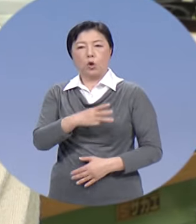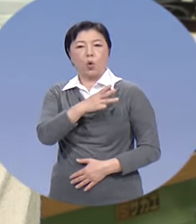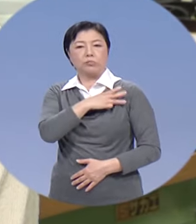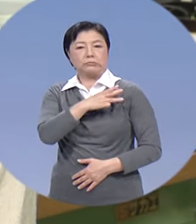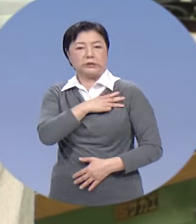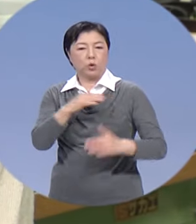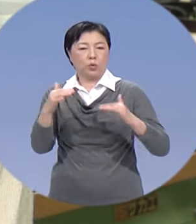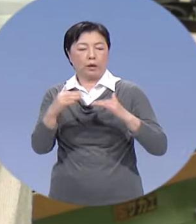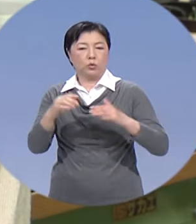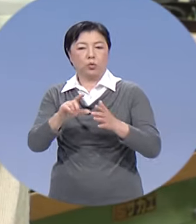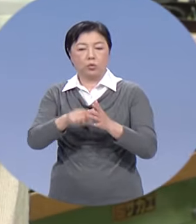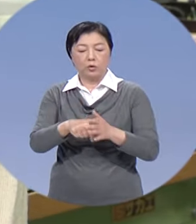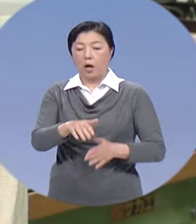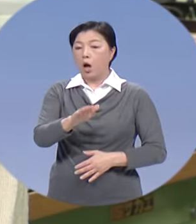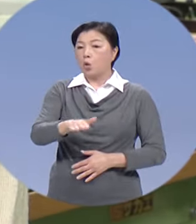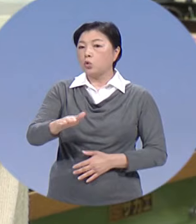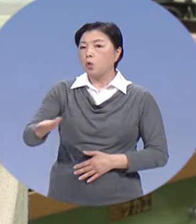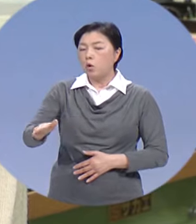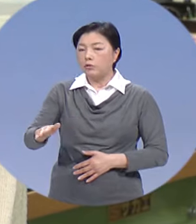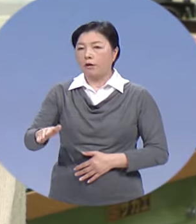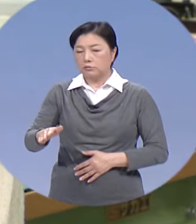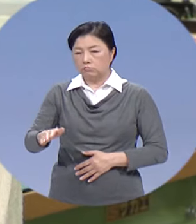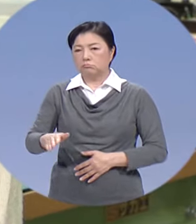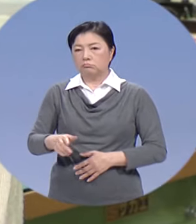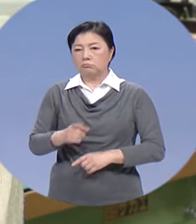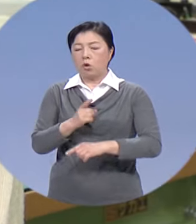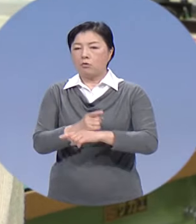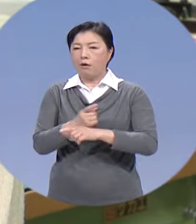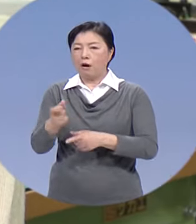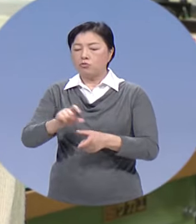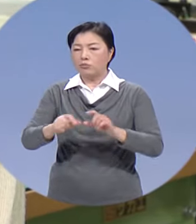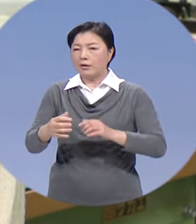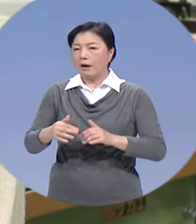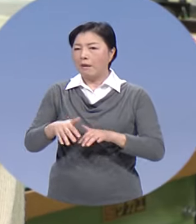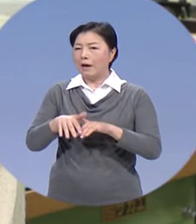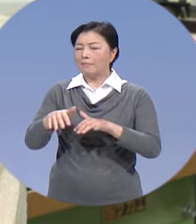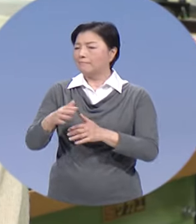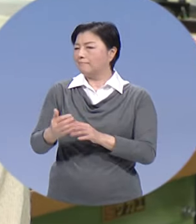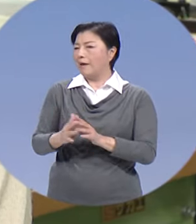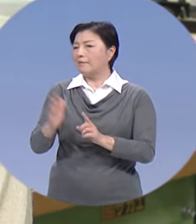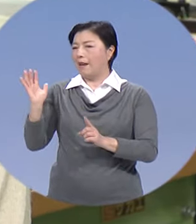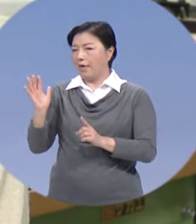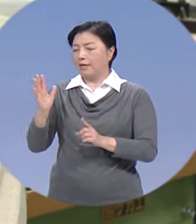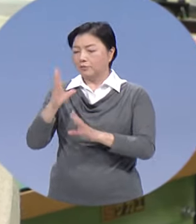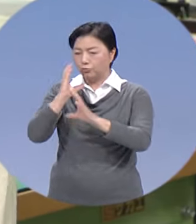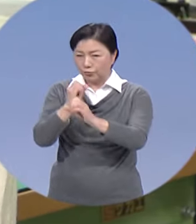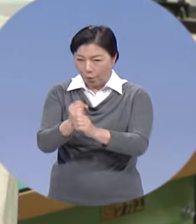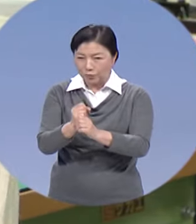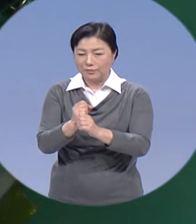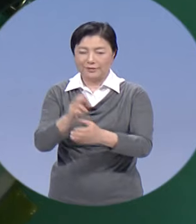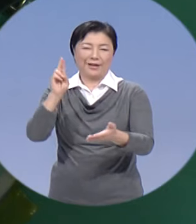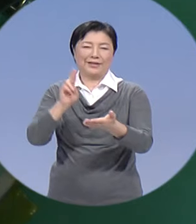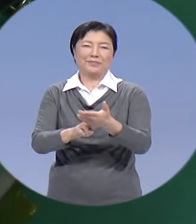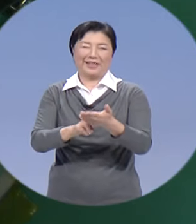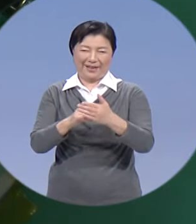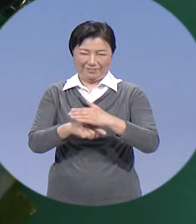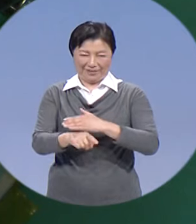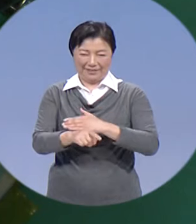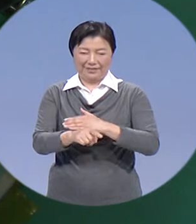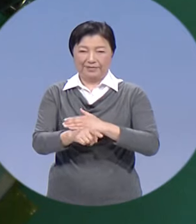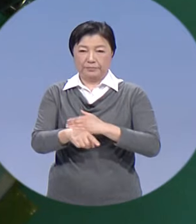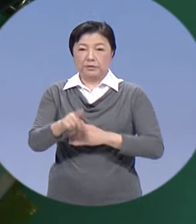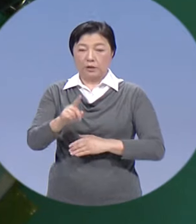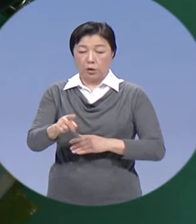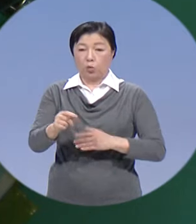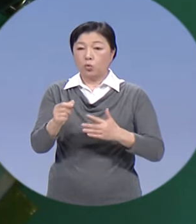の際に子どもたちの、理科離れについて、注目して、決めました。ジャイロセ